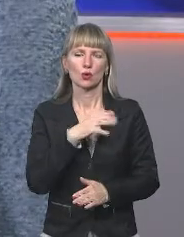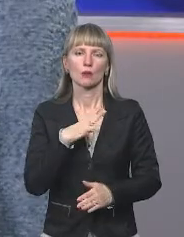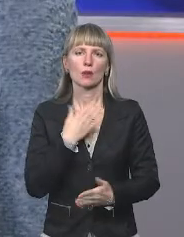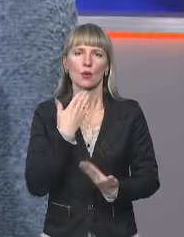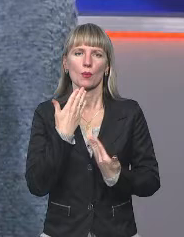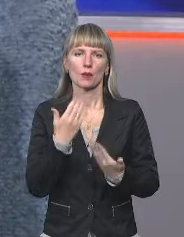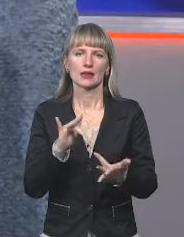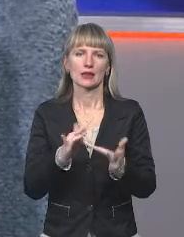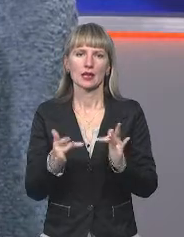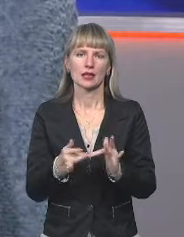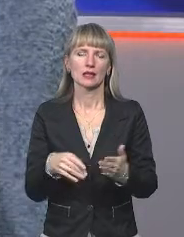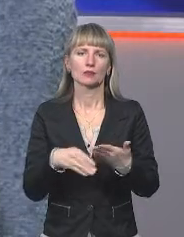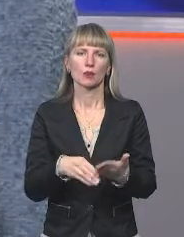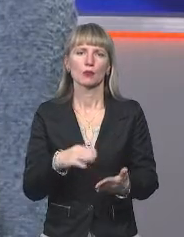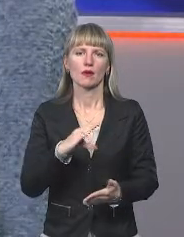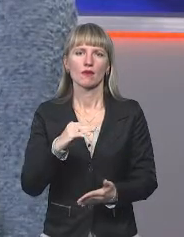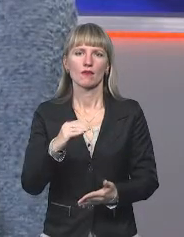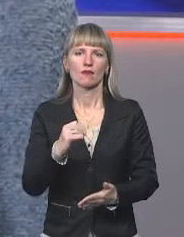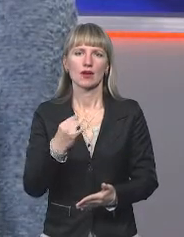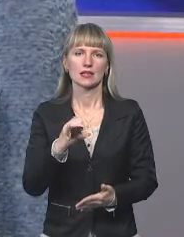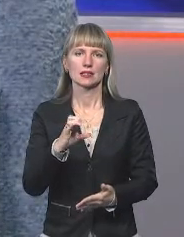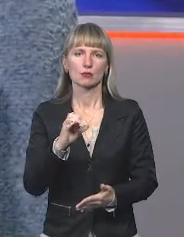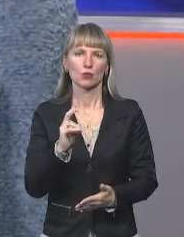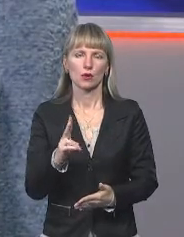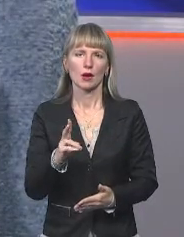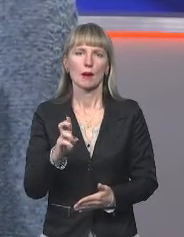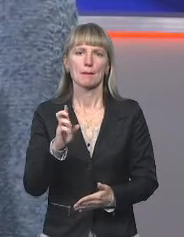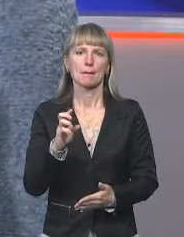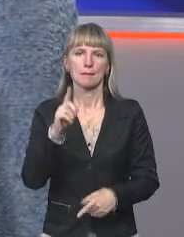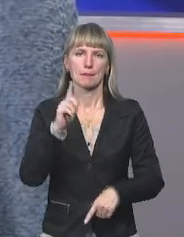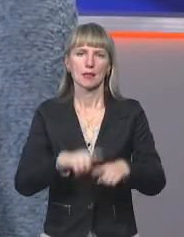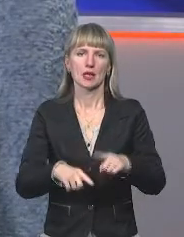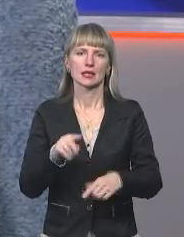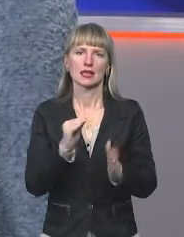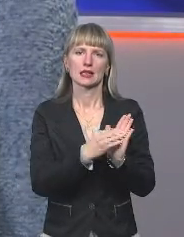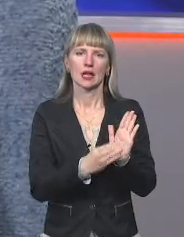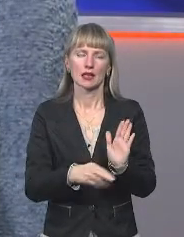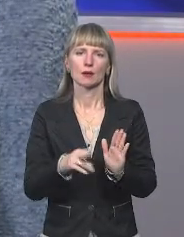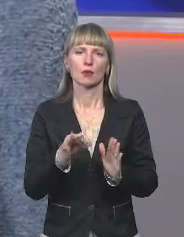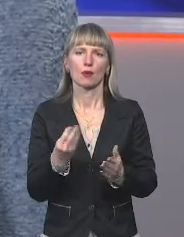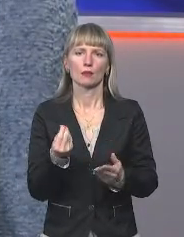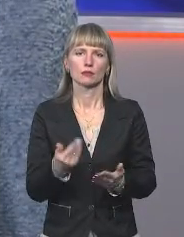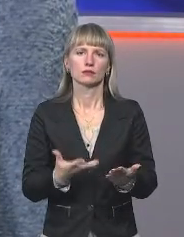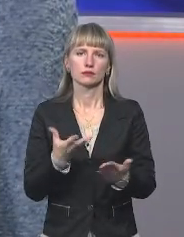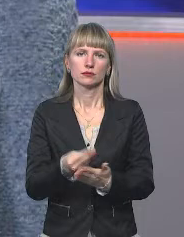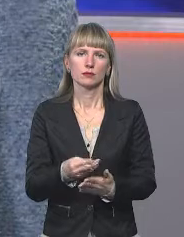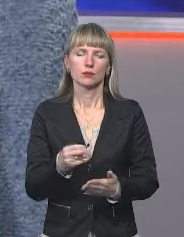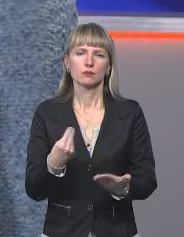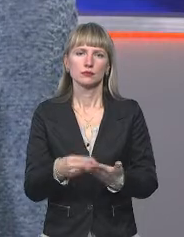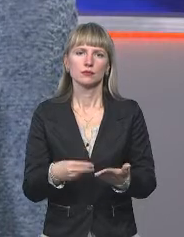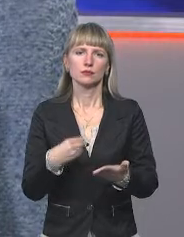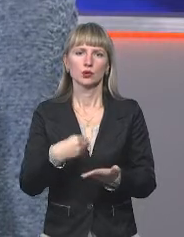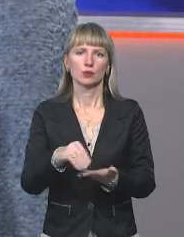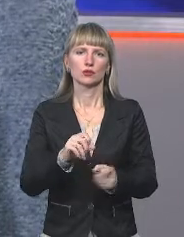онлайн-анкетуванням з допомогою Facebook-групи «Батьки СОС». І у звіті є дані про батьківські внески, про фінансування та закупівлю